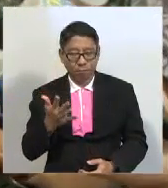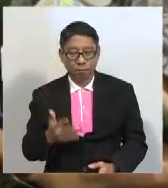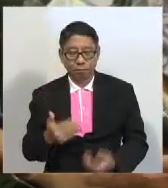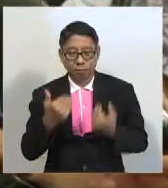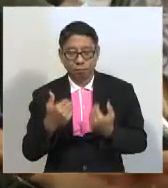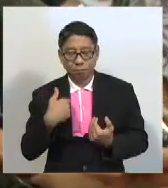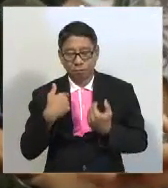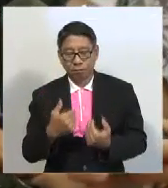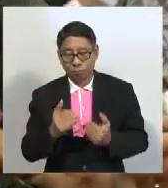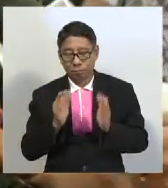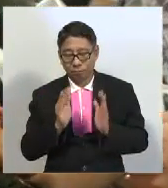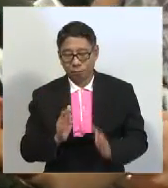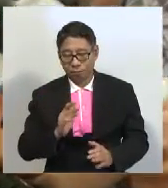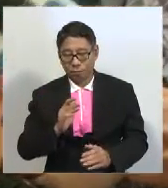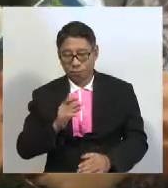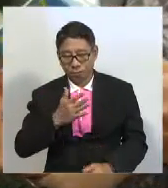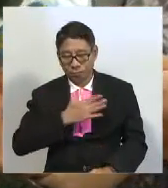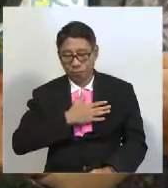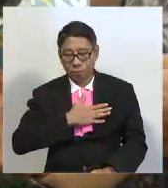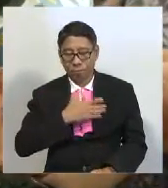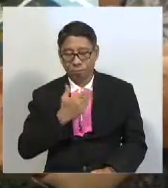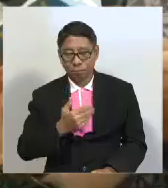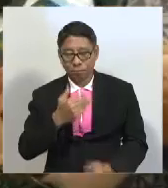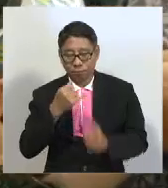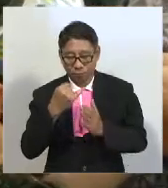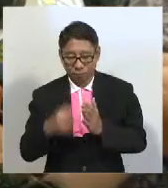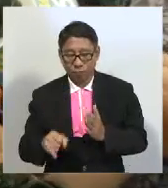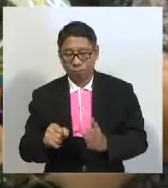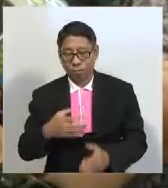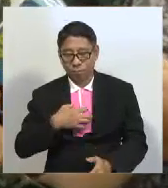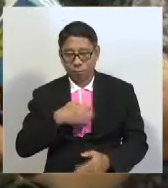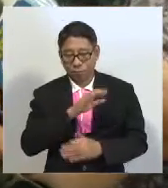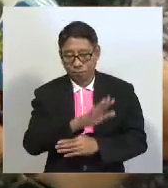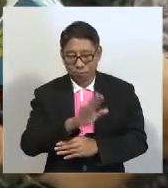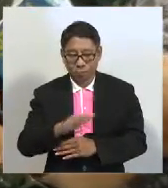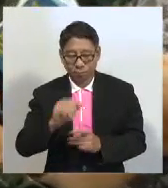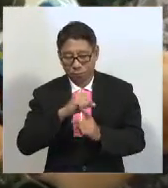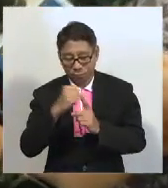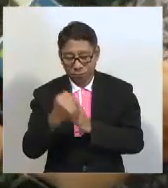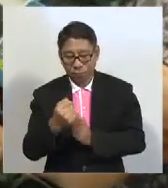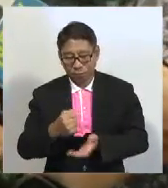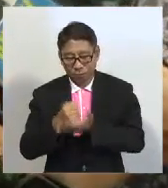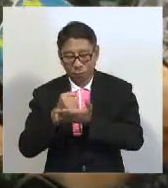ป็นบทเรียนของผมอันนี้ครับเป็นก็ฝากสังคมไปคิดไปด้วยอันนี